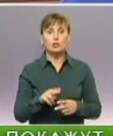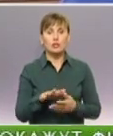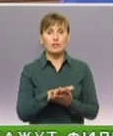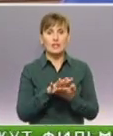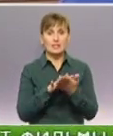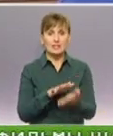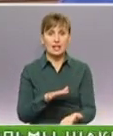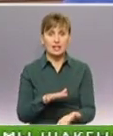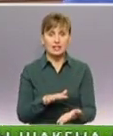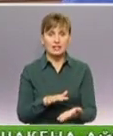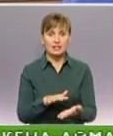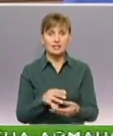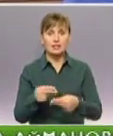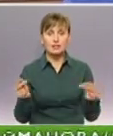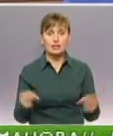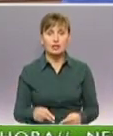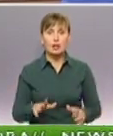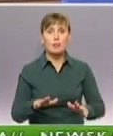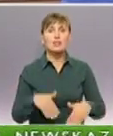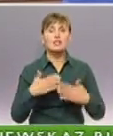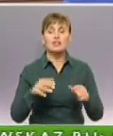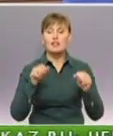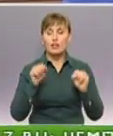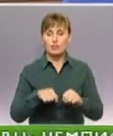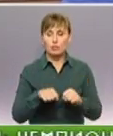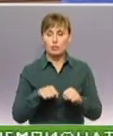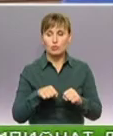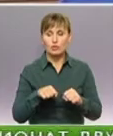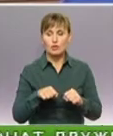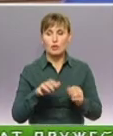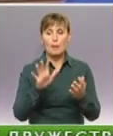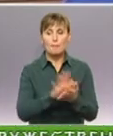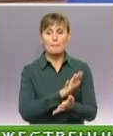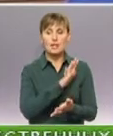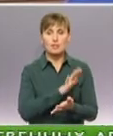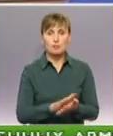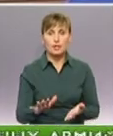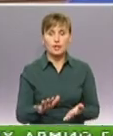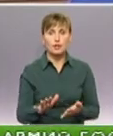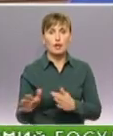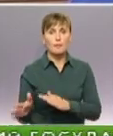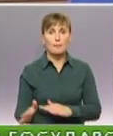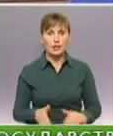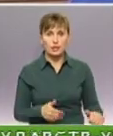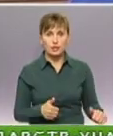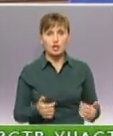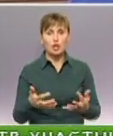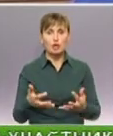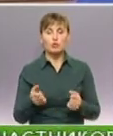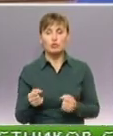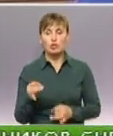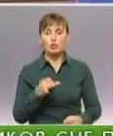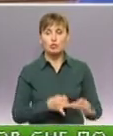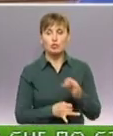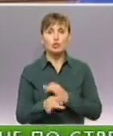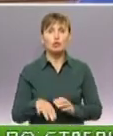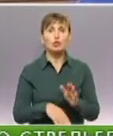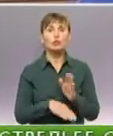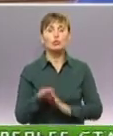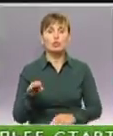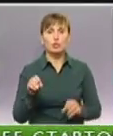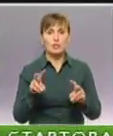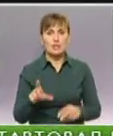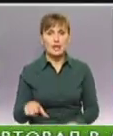ЗАГС, им предоставляется возможность абсолютно бесплатная пройти, получить консультации у лучших